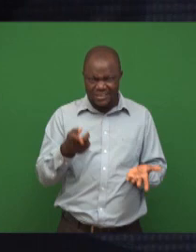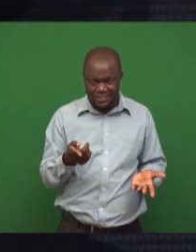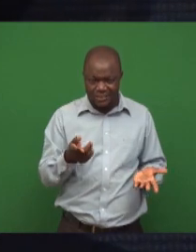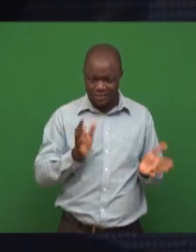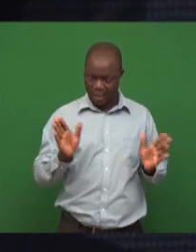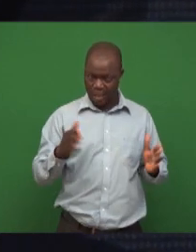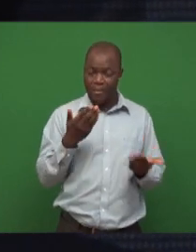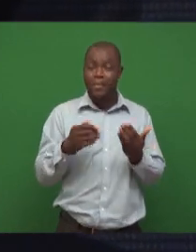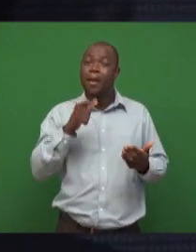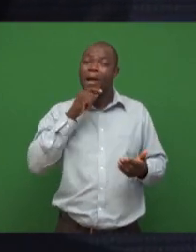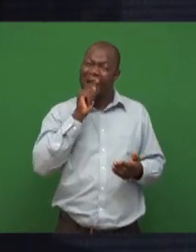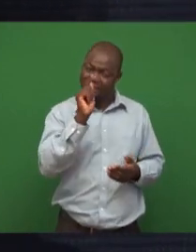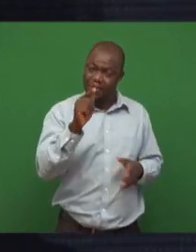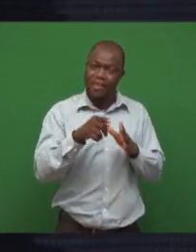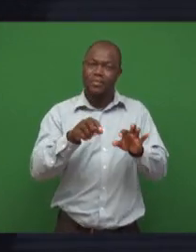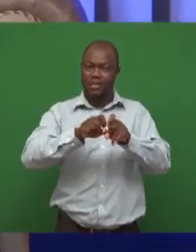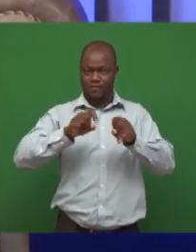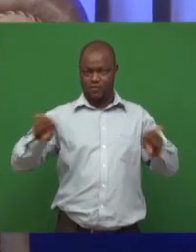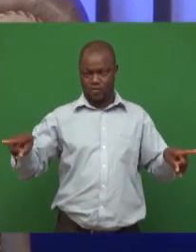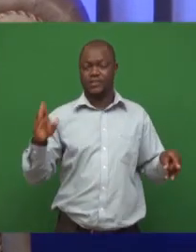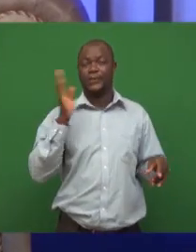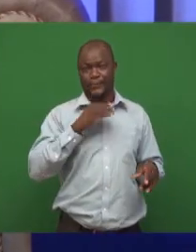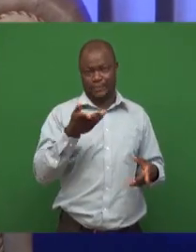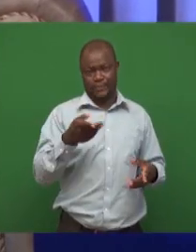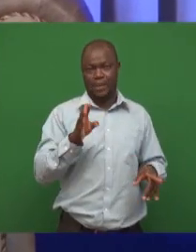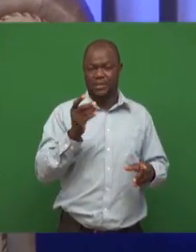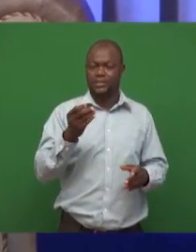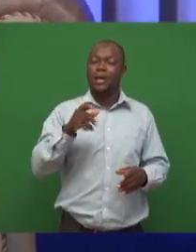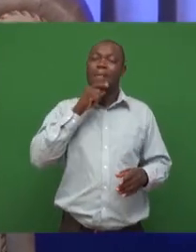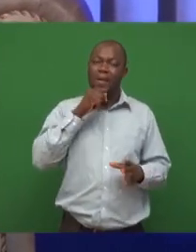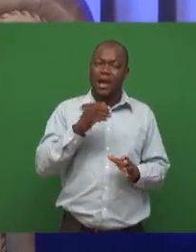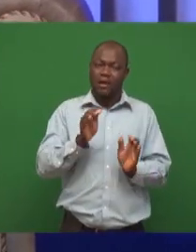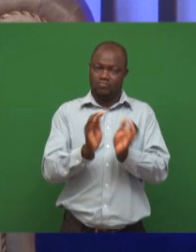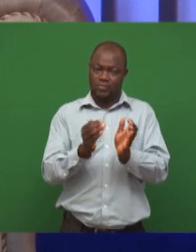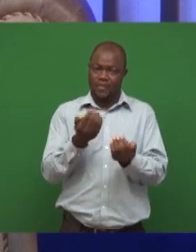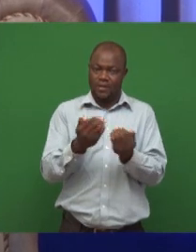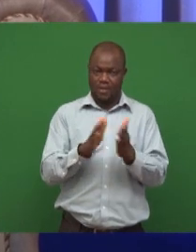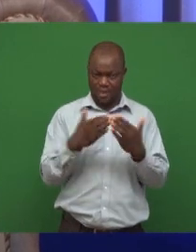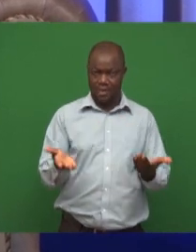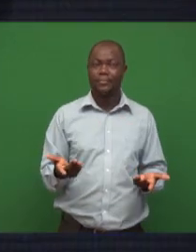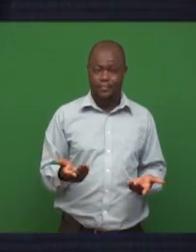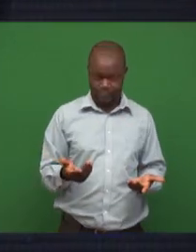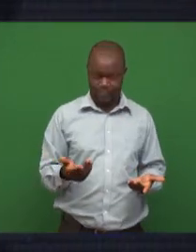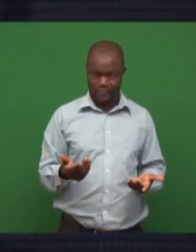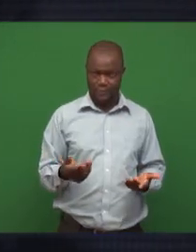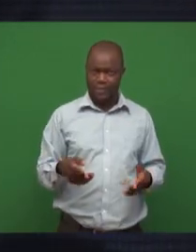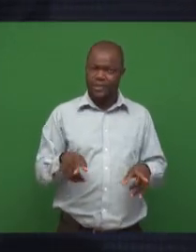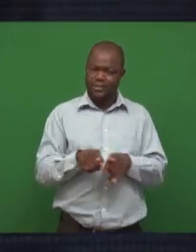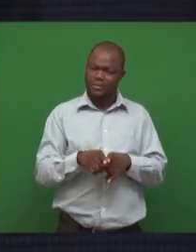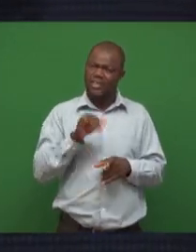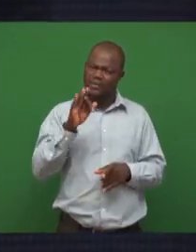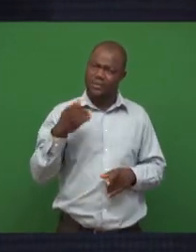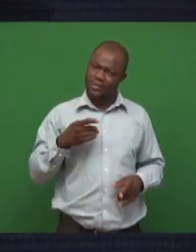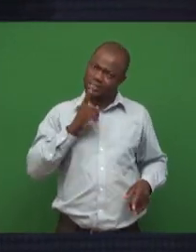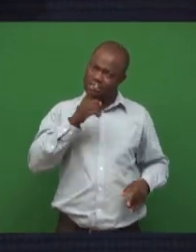vacho pamwe havana vakakonana namai nai. Havana kuzogara namai. Taura zvako izvozvo. Kana ndichiti